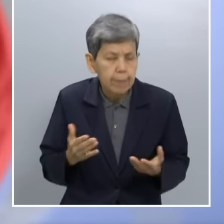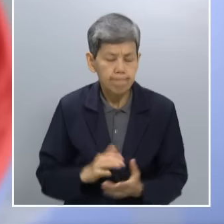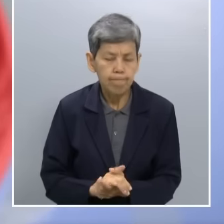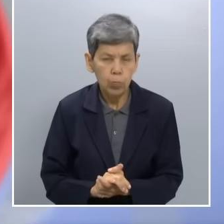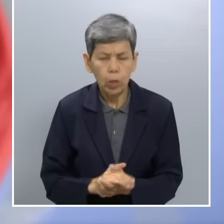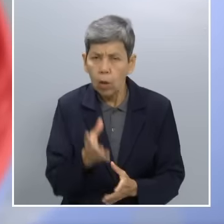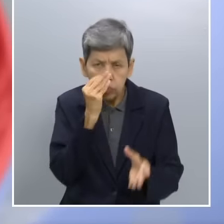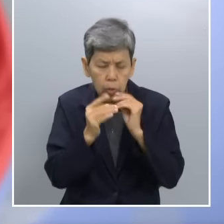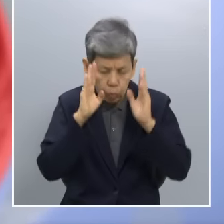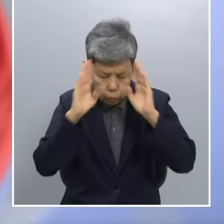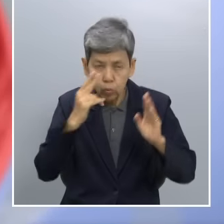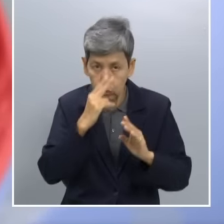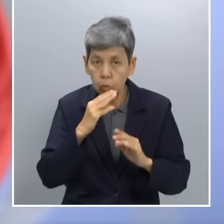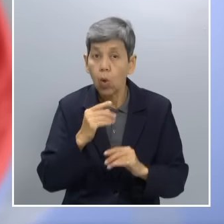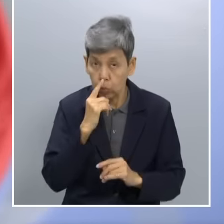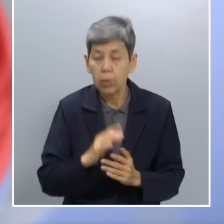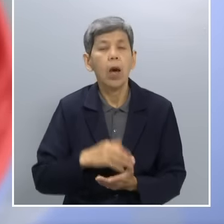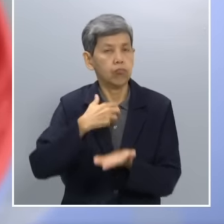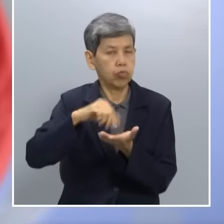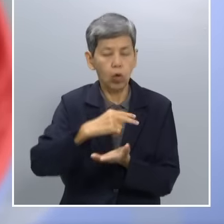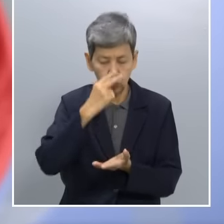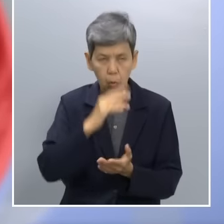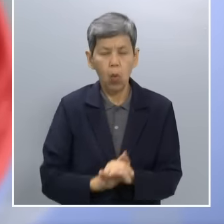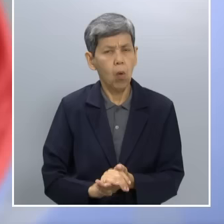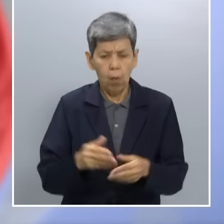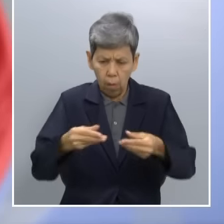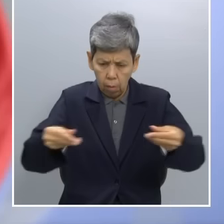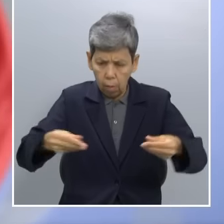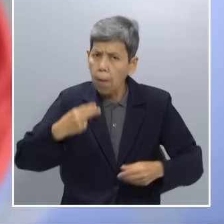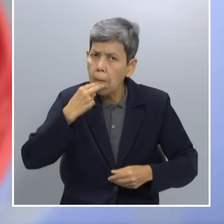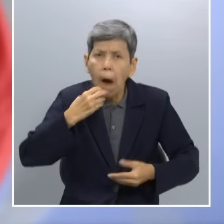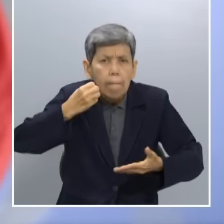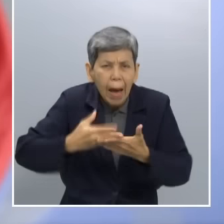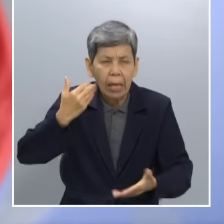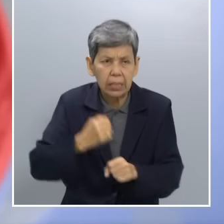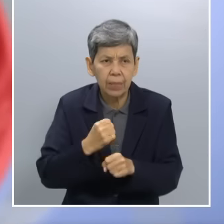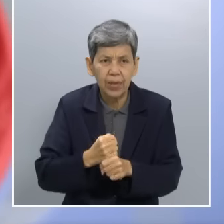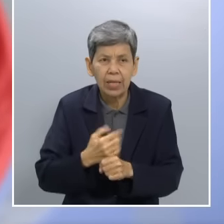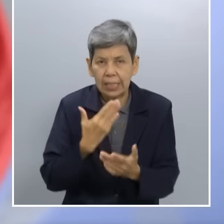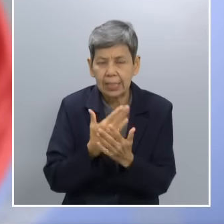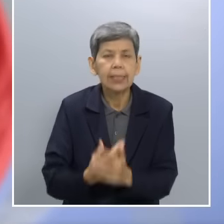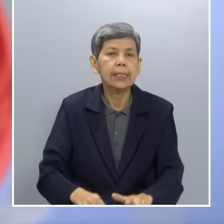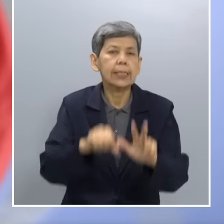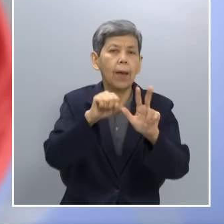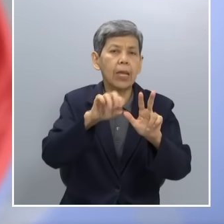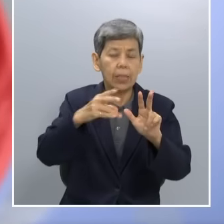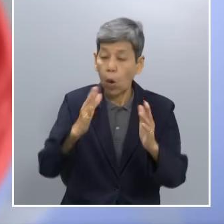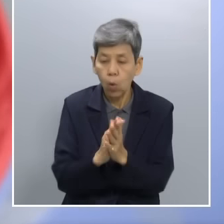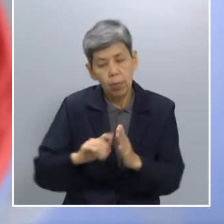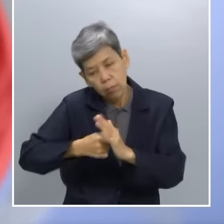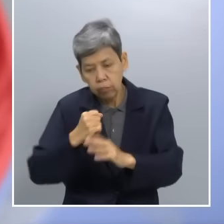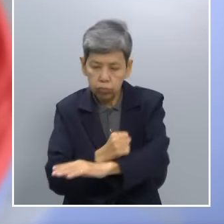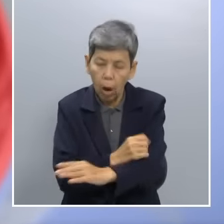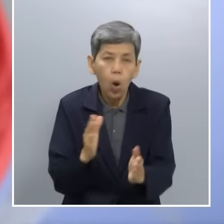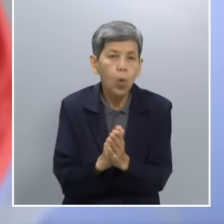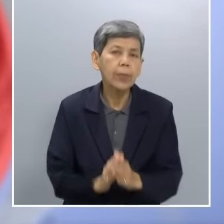ประโยชน์นะฮะเดี๋ยวตามในหนกระแสนะครับอันนี้บอกเลยโหแต่แบตแพงมากนะคะอ่าเค้าบอกตัวแบต 37,000ค่ะแต่รวมค่านู้นค่านี้เนี่ยก็ตก